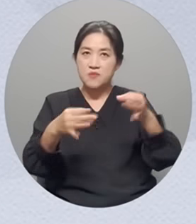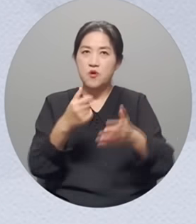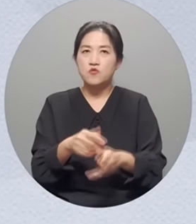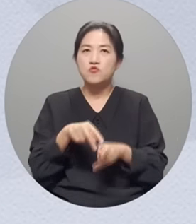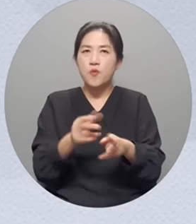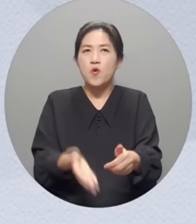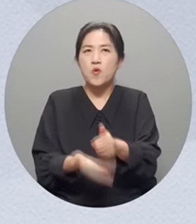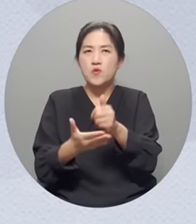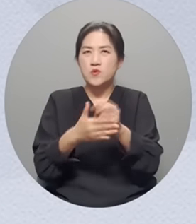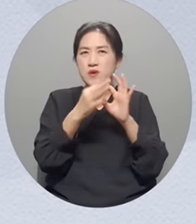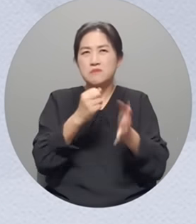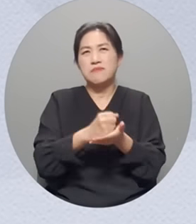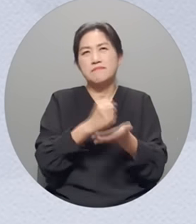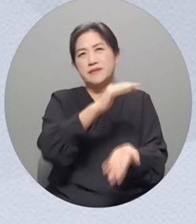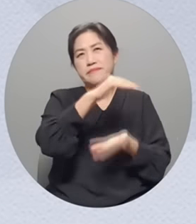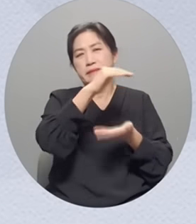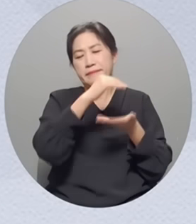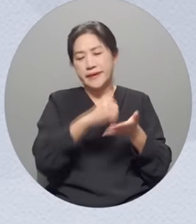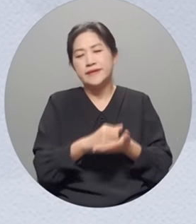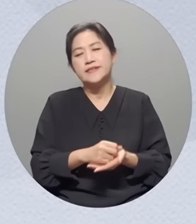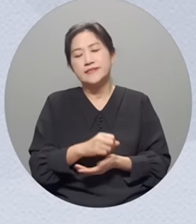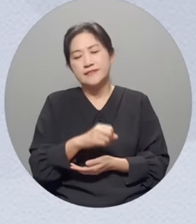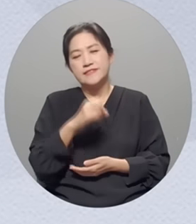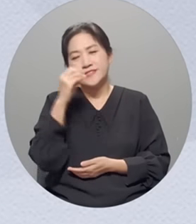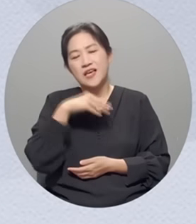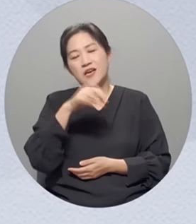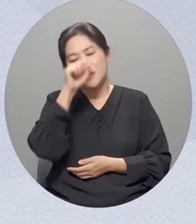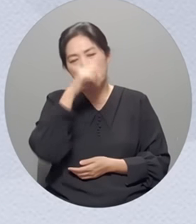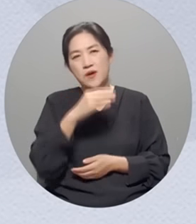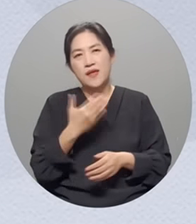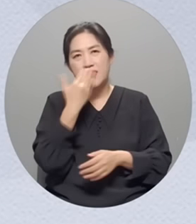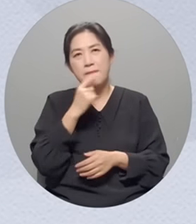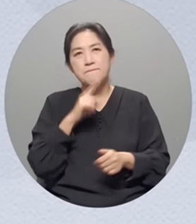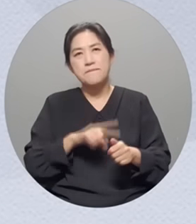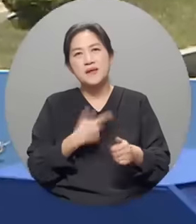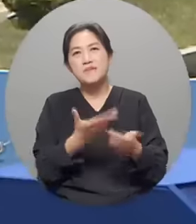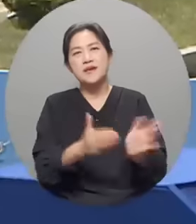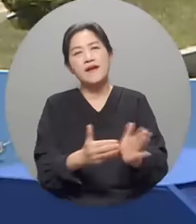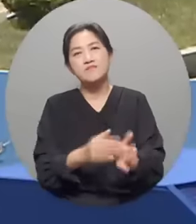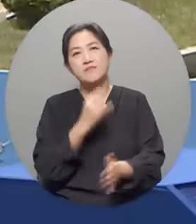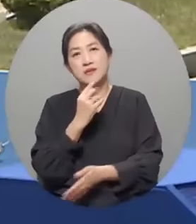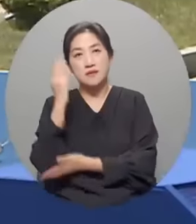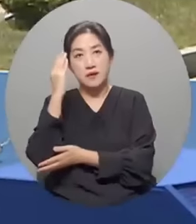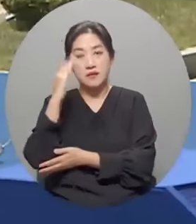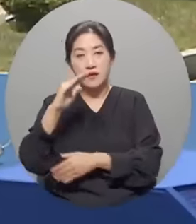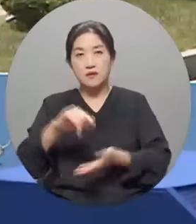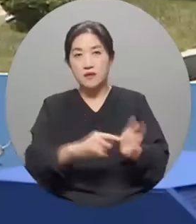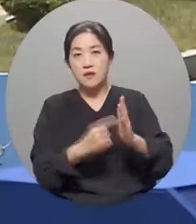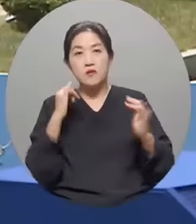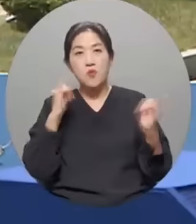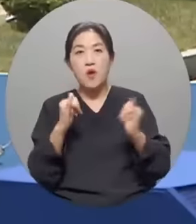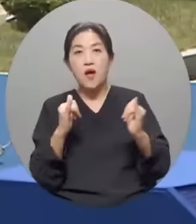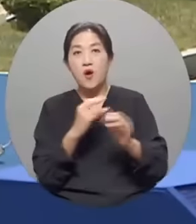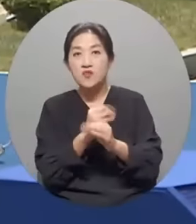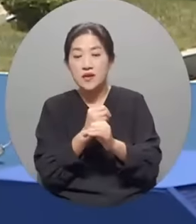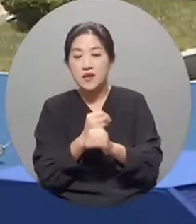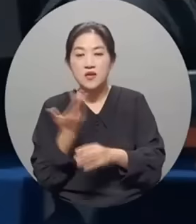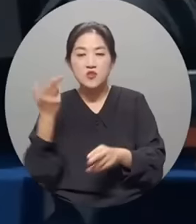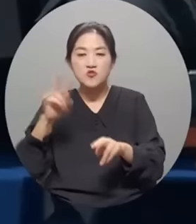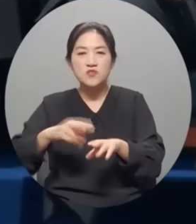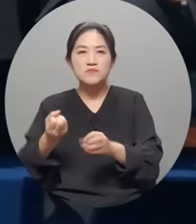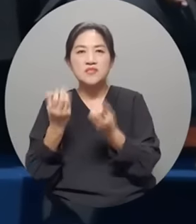공천을 계속 얘기하니 그저 좋게 얘기한 것뿐이라고 했습니다. 공개된 통화 시점이 취임식